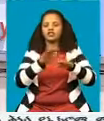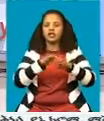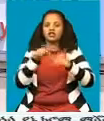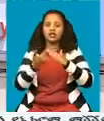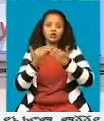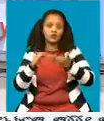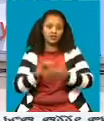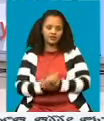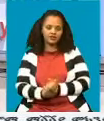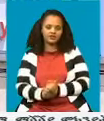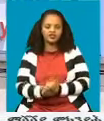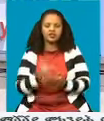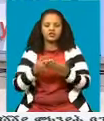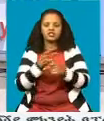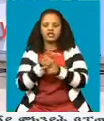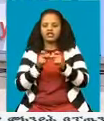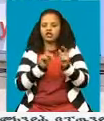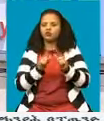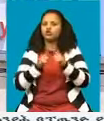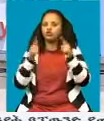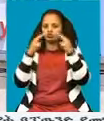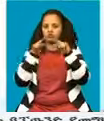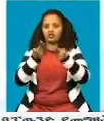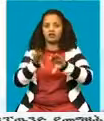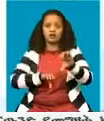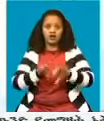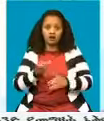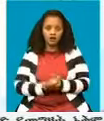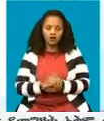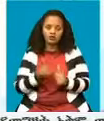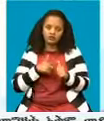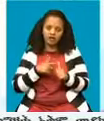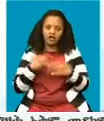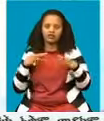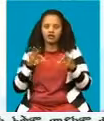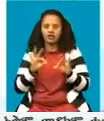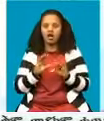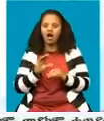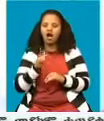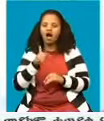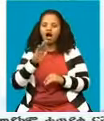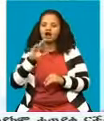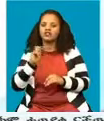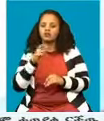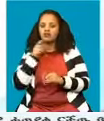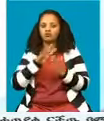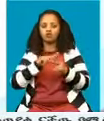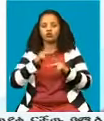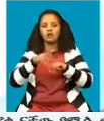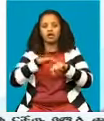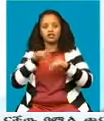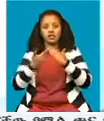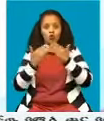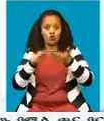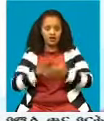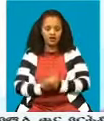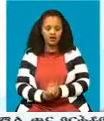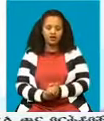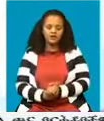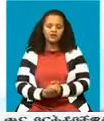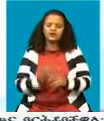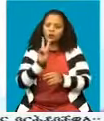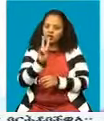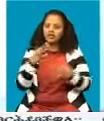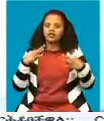ስለሆነ በዛ ደረጃ ደግሞ ትልቁ ትኩረት የምናደርገው የመጀመሪያ ጤና አሀድ የምንለው ፕሮግራሞቻችን ላይ ስለሆኑ